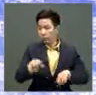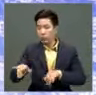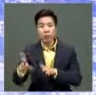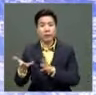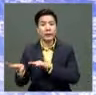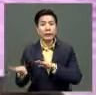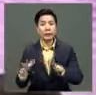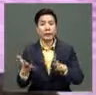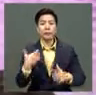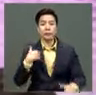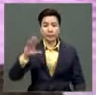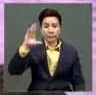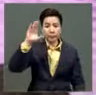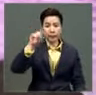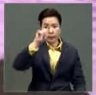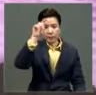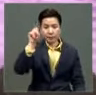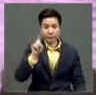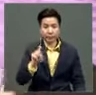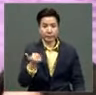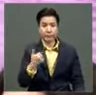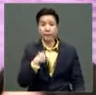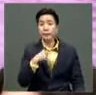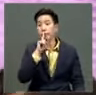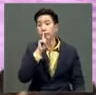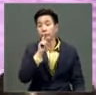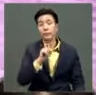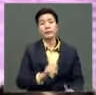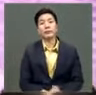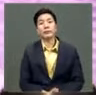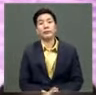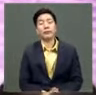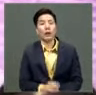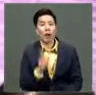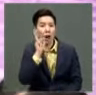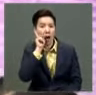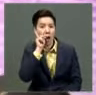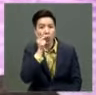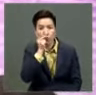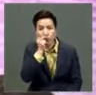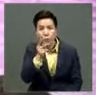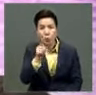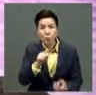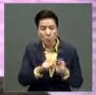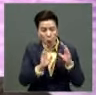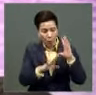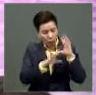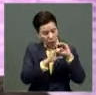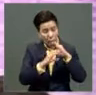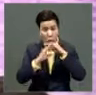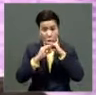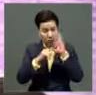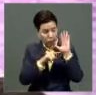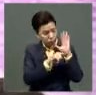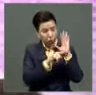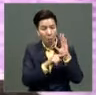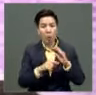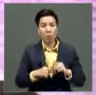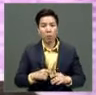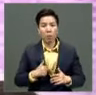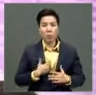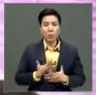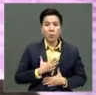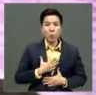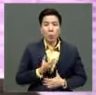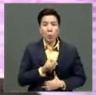ครับผมมีคำถามไหมฮะ ครับคุณหมอครับเวลานี้ถ้าเราดูข่าวนะครับพี่น้องในระยองก็ค่อนข้างจะมีปฏิกิริยากับเรื่องนี้แล้วก็